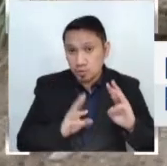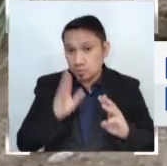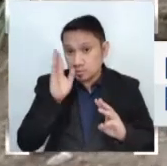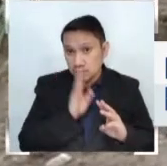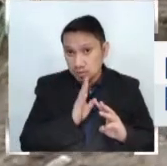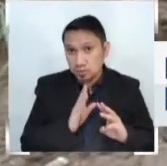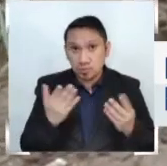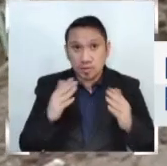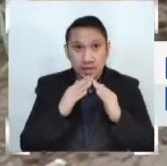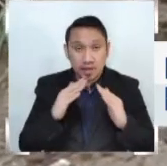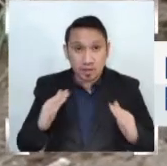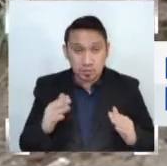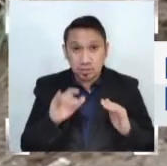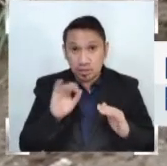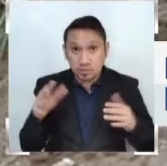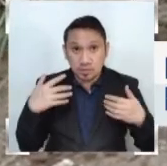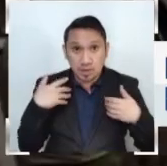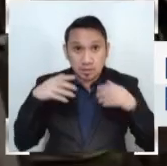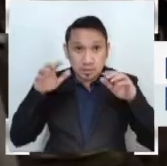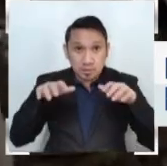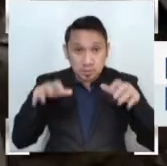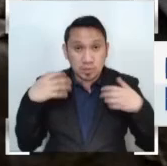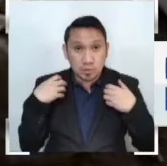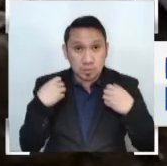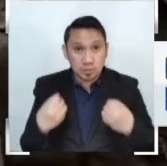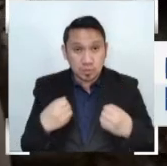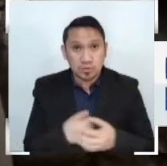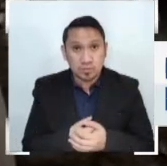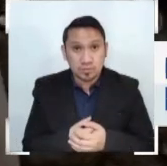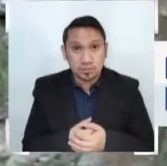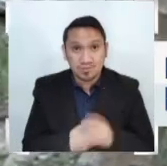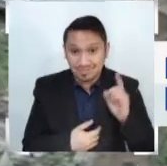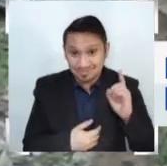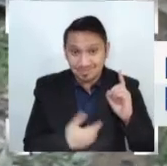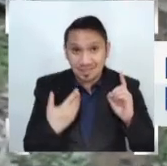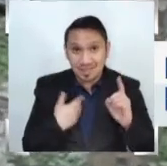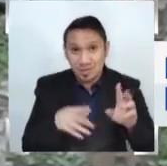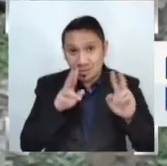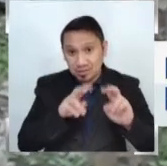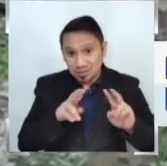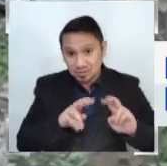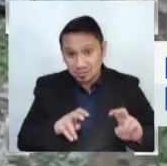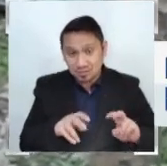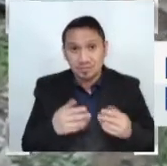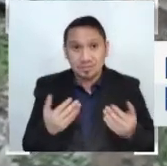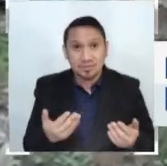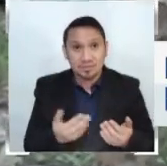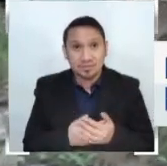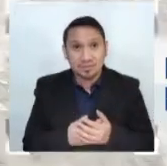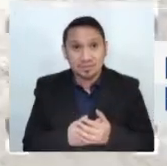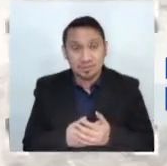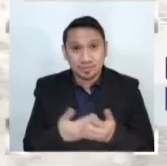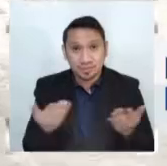bahay doon sakaling umulan ng malakas. Bukod sa Barangay Balay, iniinspeksyon na rin ng Mines and Geosciences Bureau